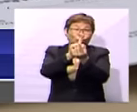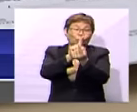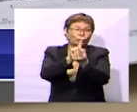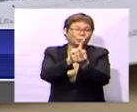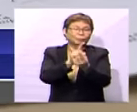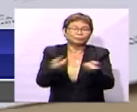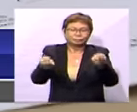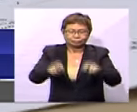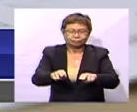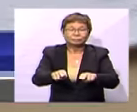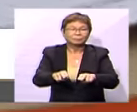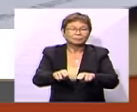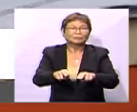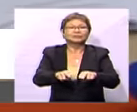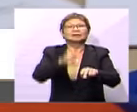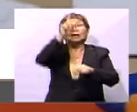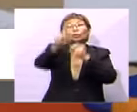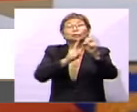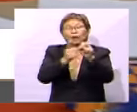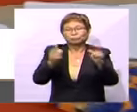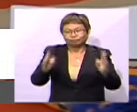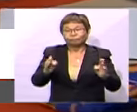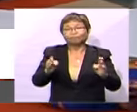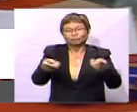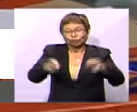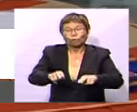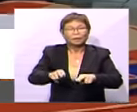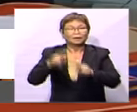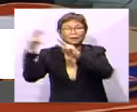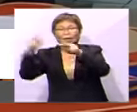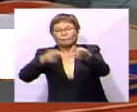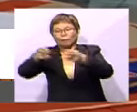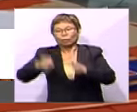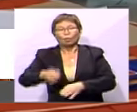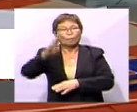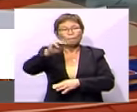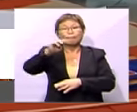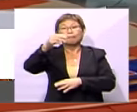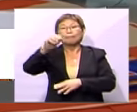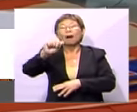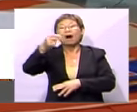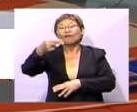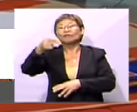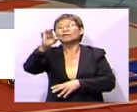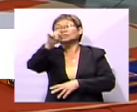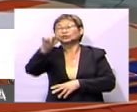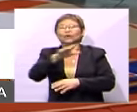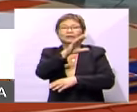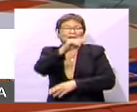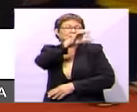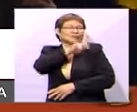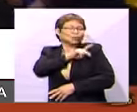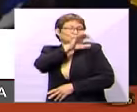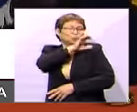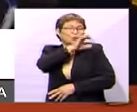selepas menandatangani kontrak selama setahun, disaksikan pengurus Mahfizul Rushidin dan ketua jurulatih Datuk K. Raja